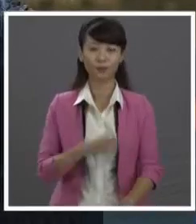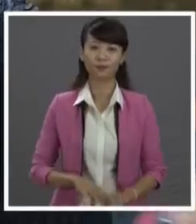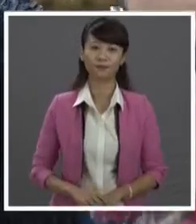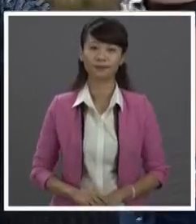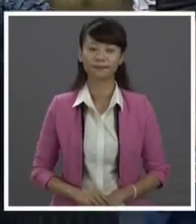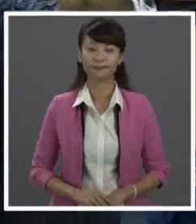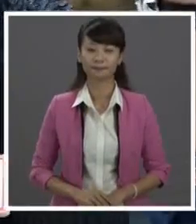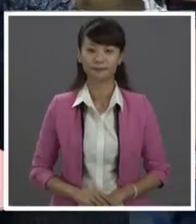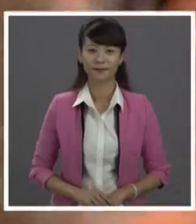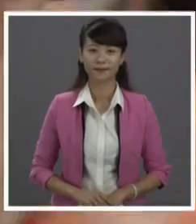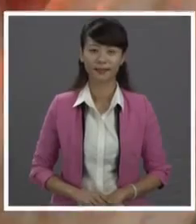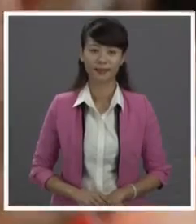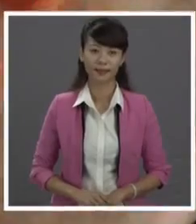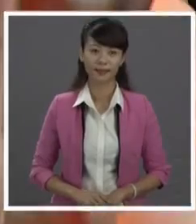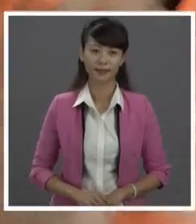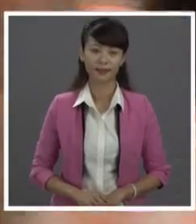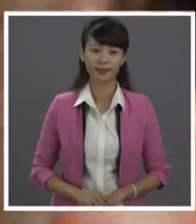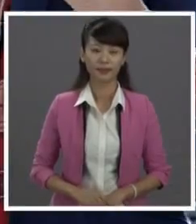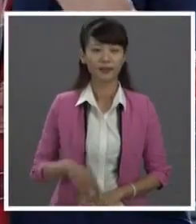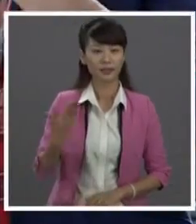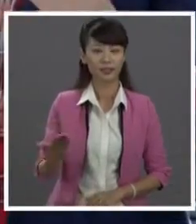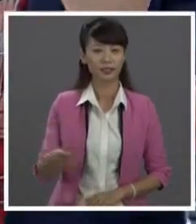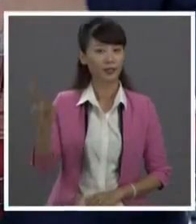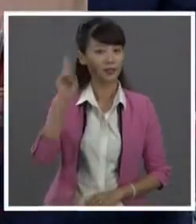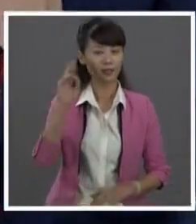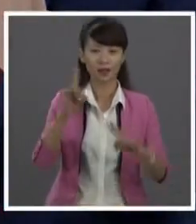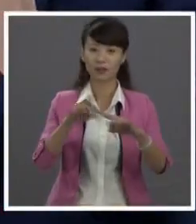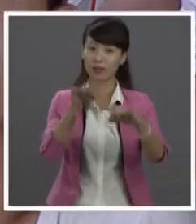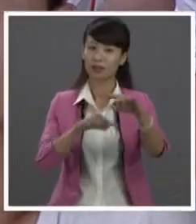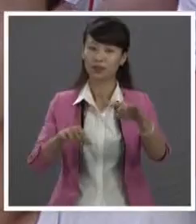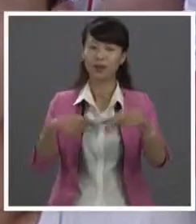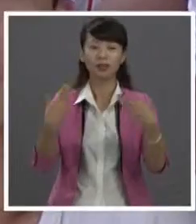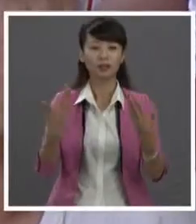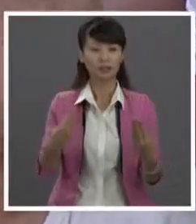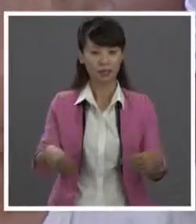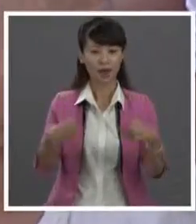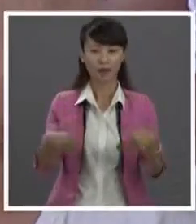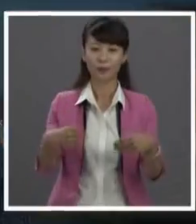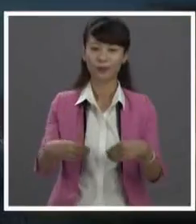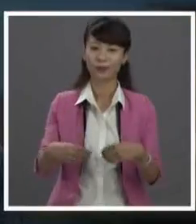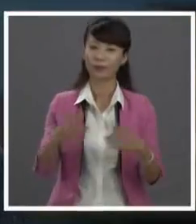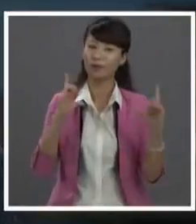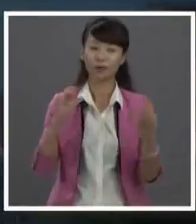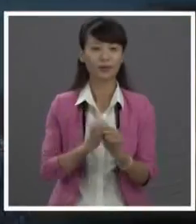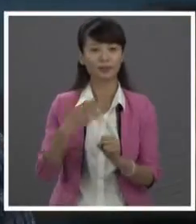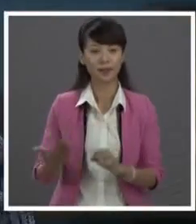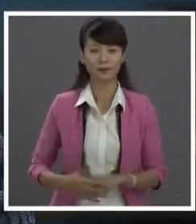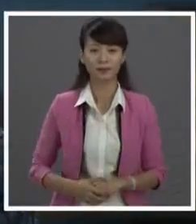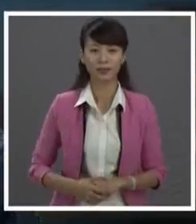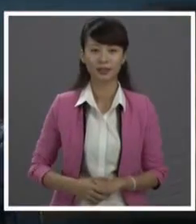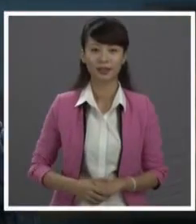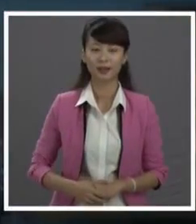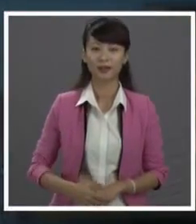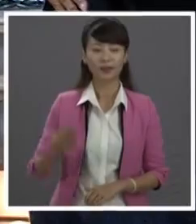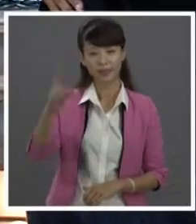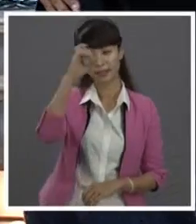谢。 现在这些听障人士的教育现状怎么样？您还记得您的第一堂课吗？ 一个二年级